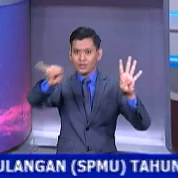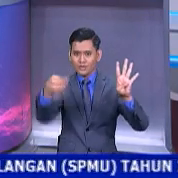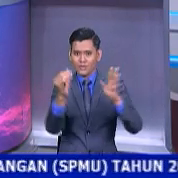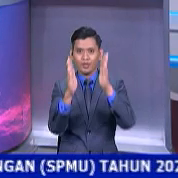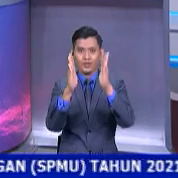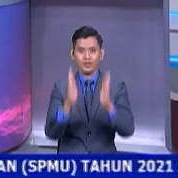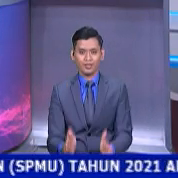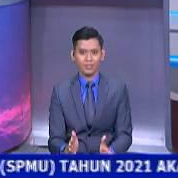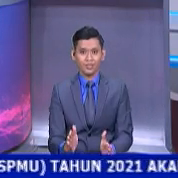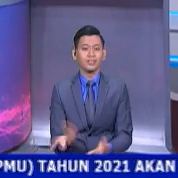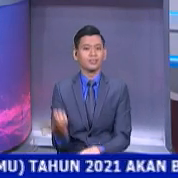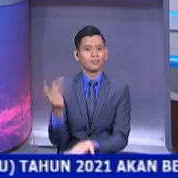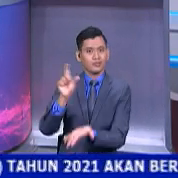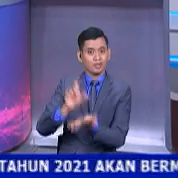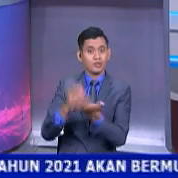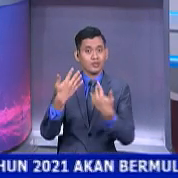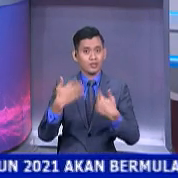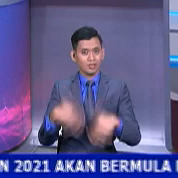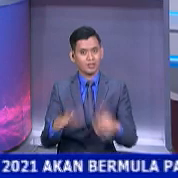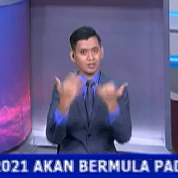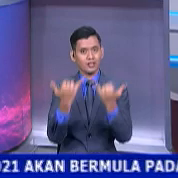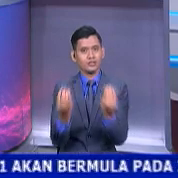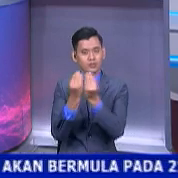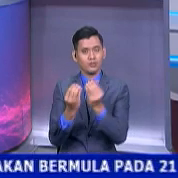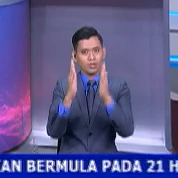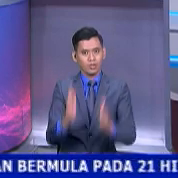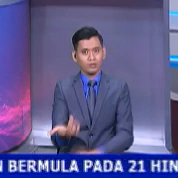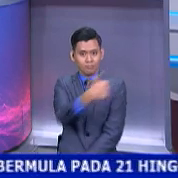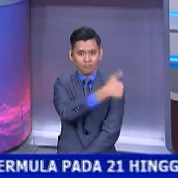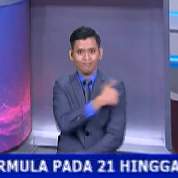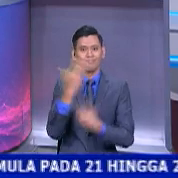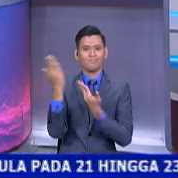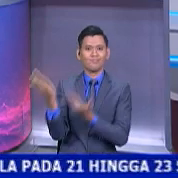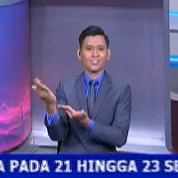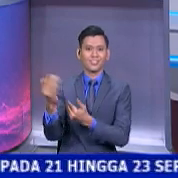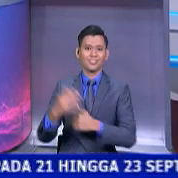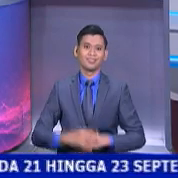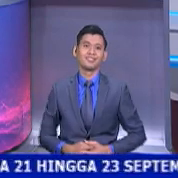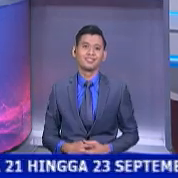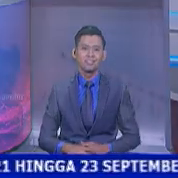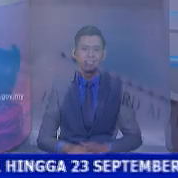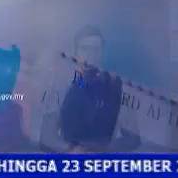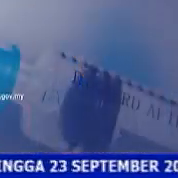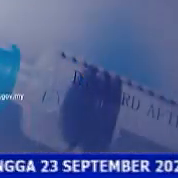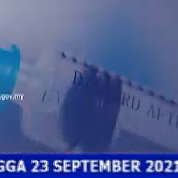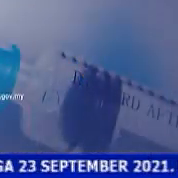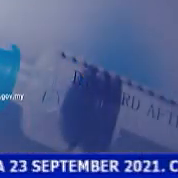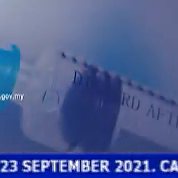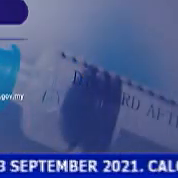juta dos. Berikut data harian dan kumulatif vaksinasi mengikut negeri.